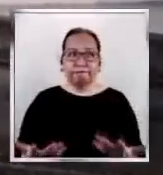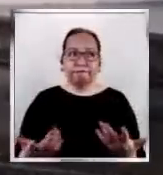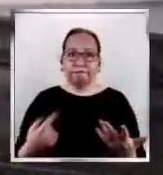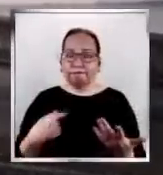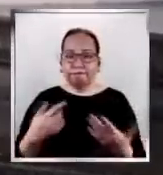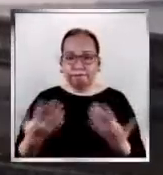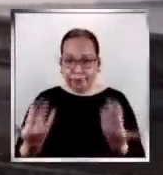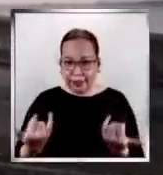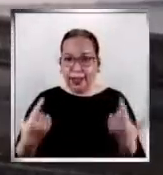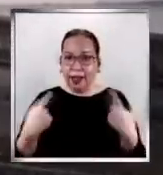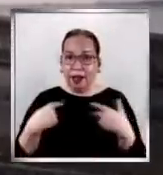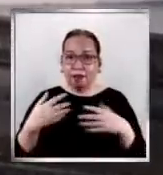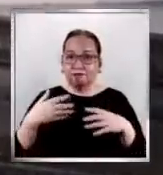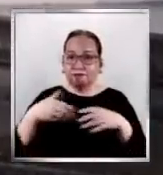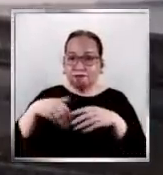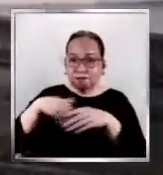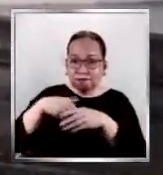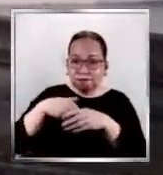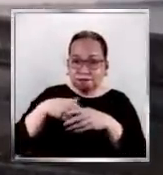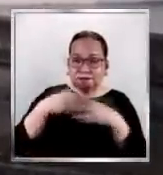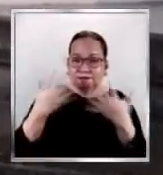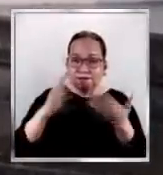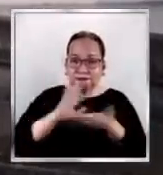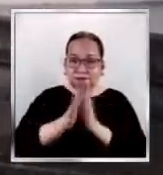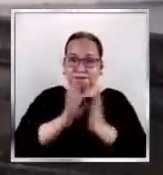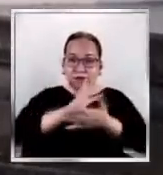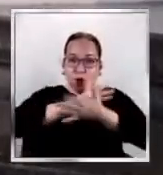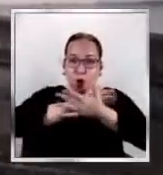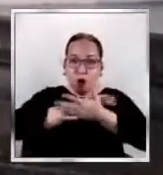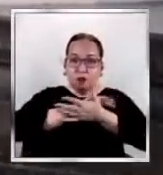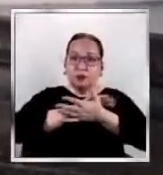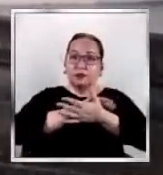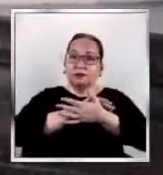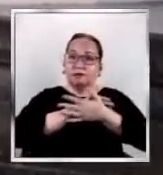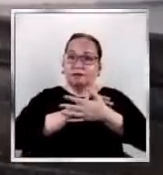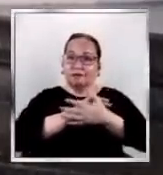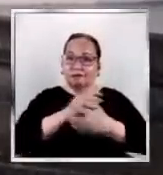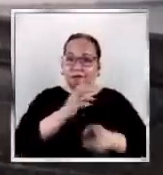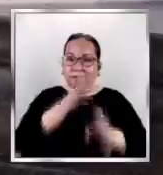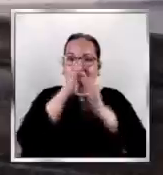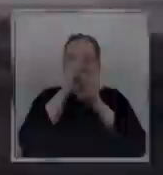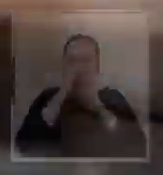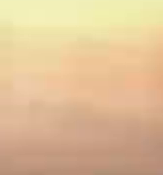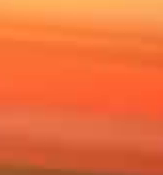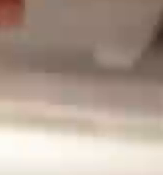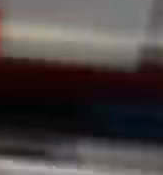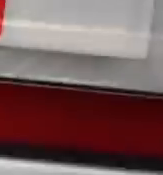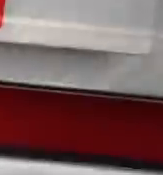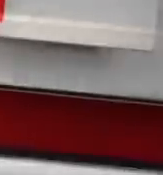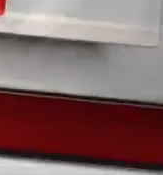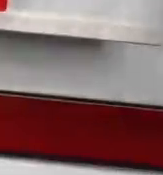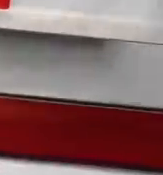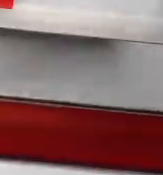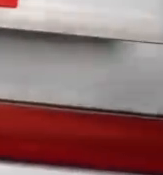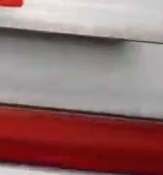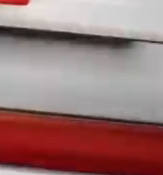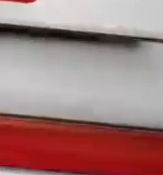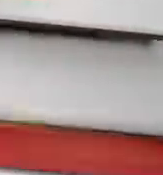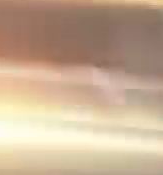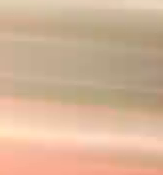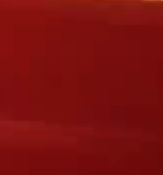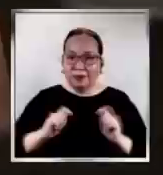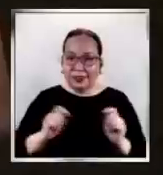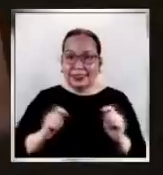restrictions, muli ngayong sumisigla ang turismo sa Tagaytay. At nakatutog doon live si Juan Aquino.